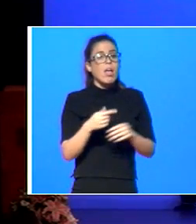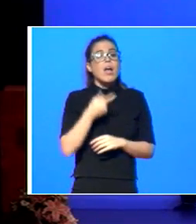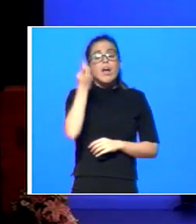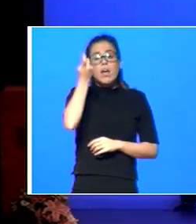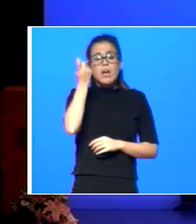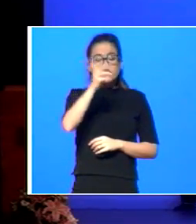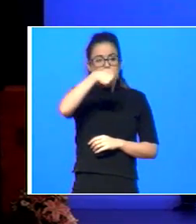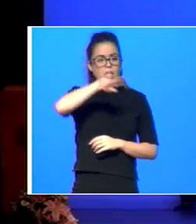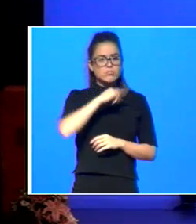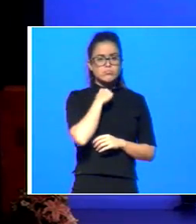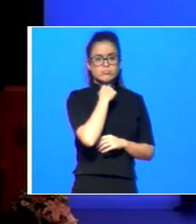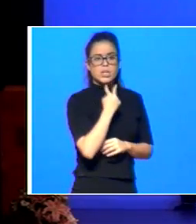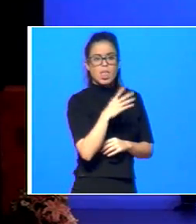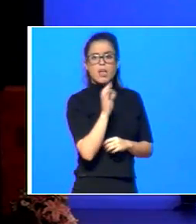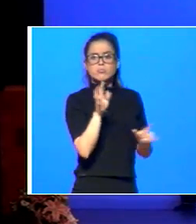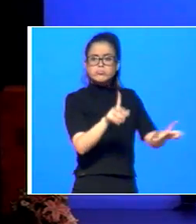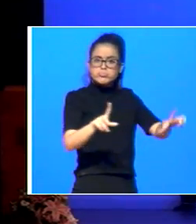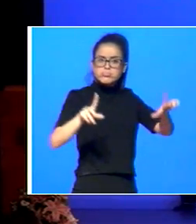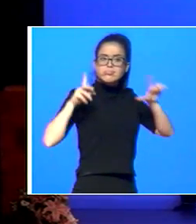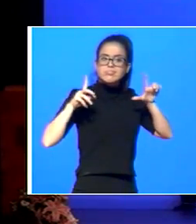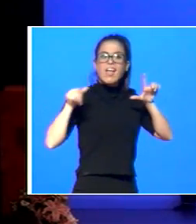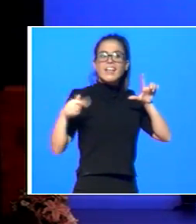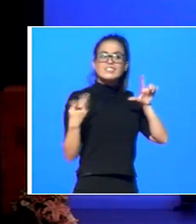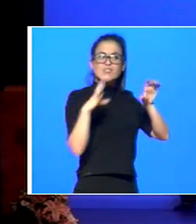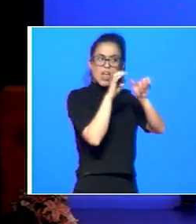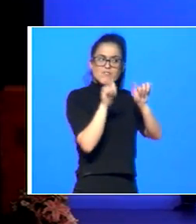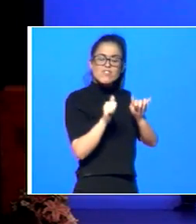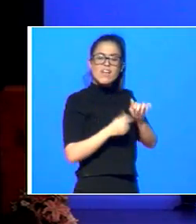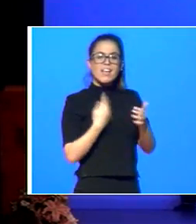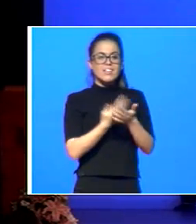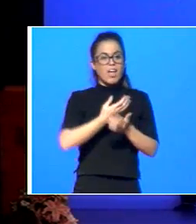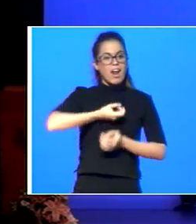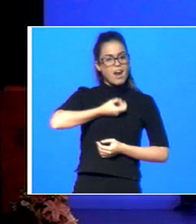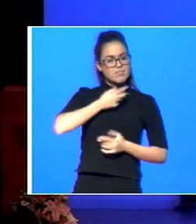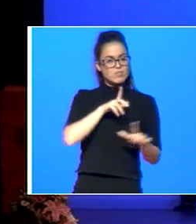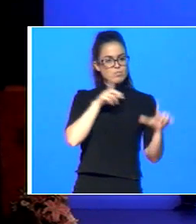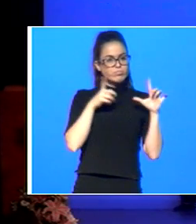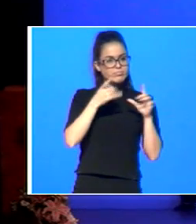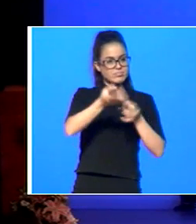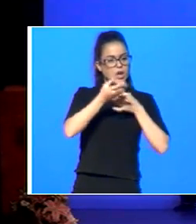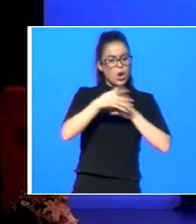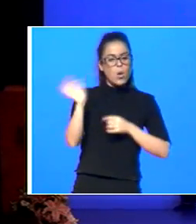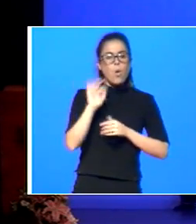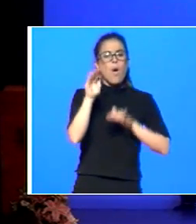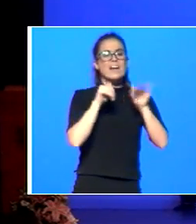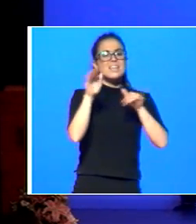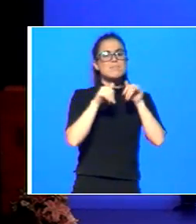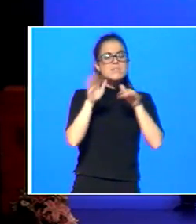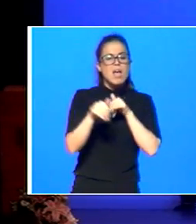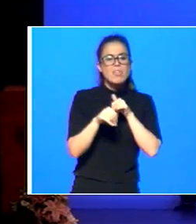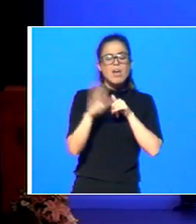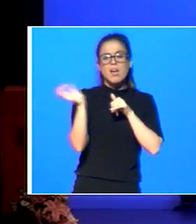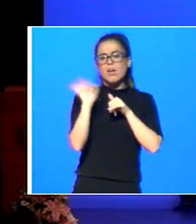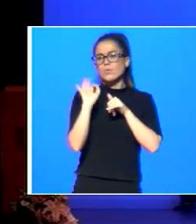presentzia edo bebai adierazteko moduak egon behar dira ikastetxietan. Hau da, ikaslien asambladak, ikaslien